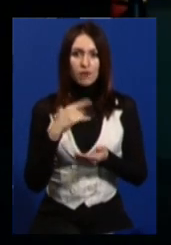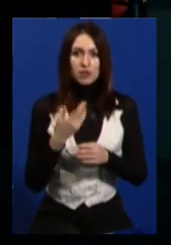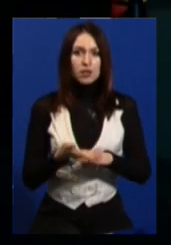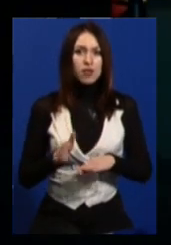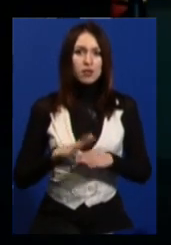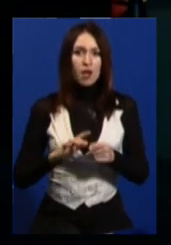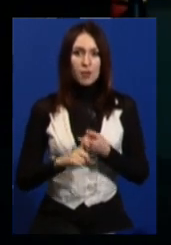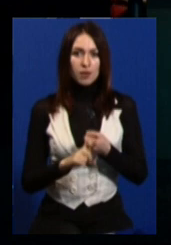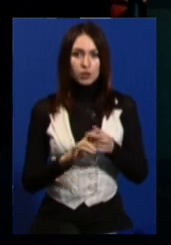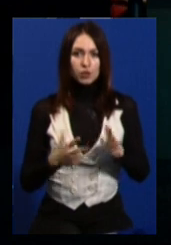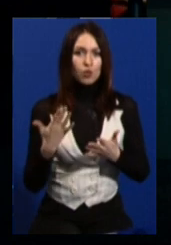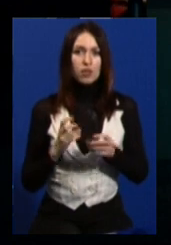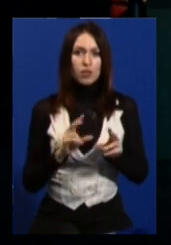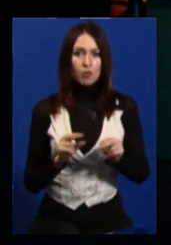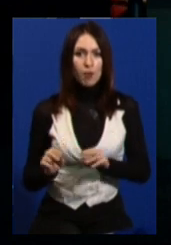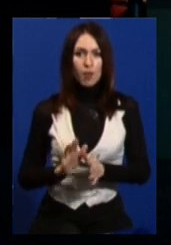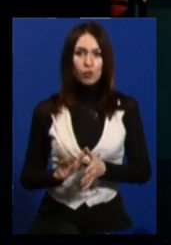епідемічною ситуацією або неблагополучною.